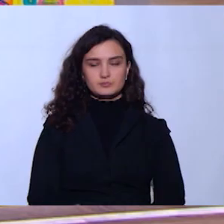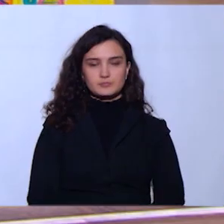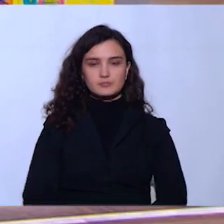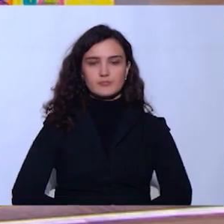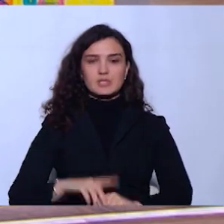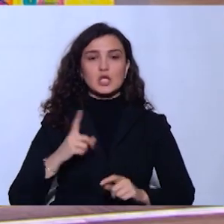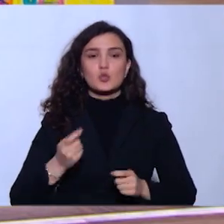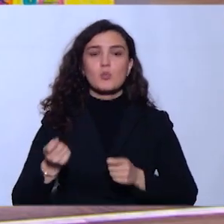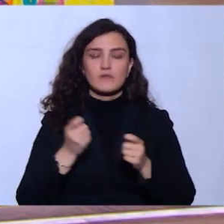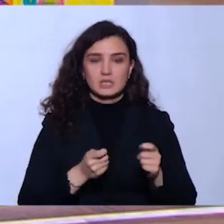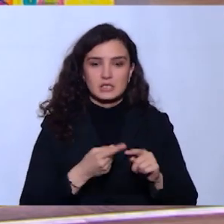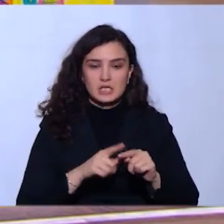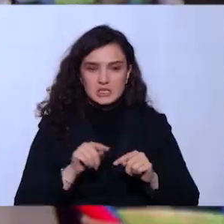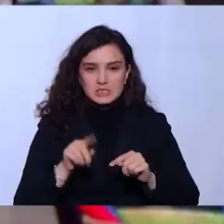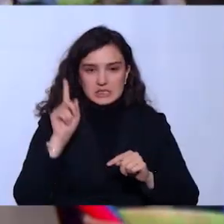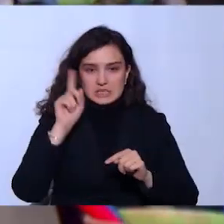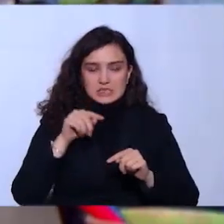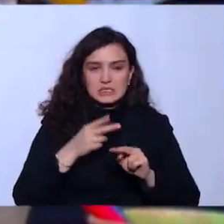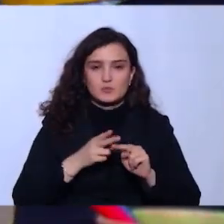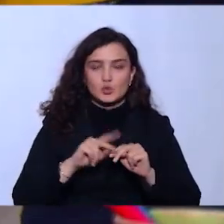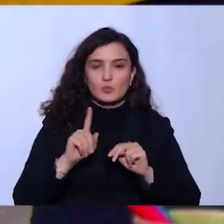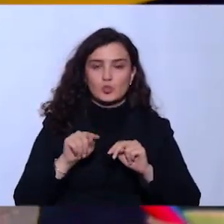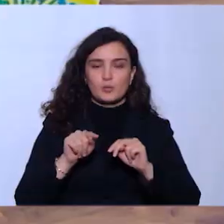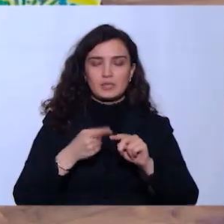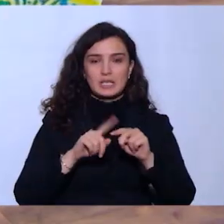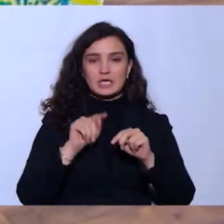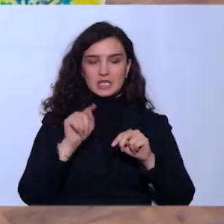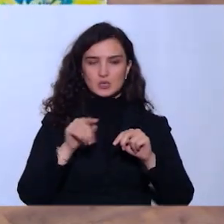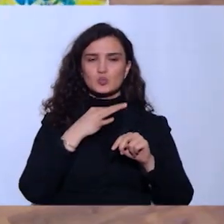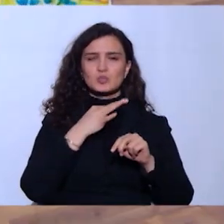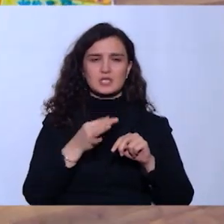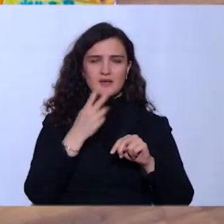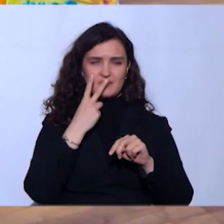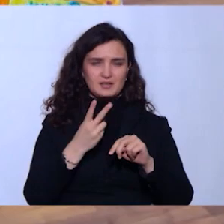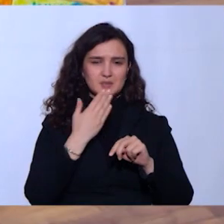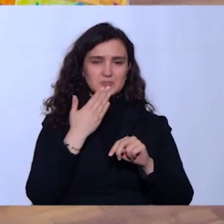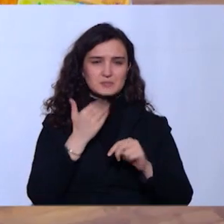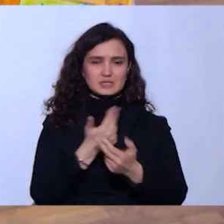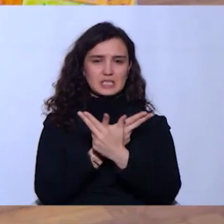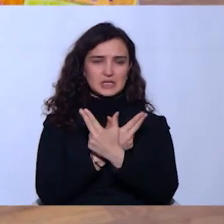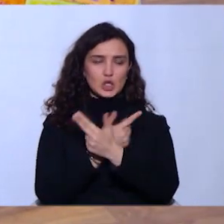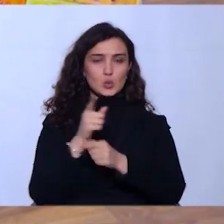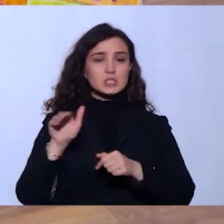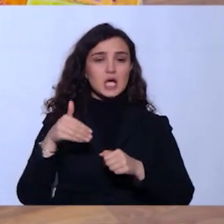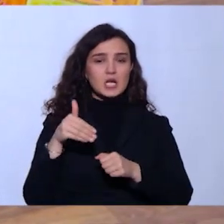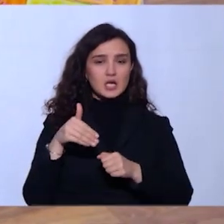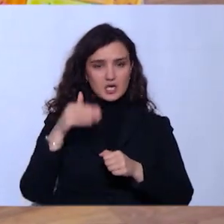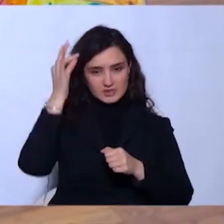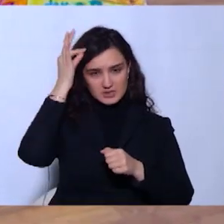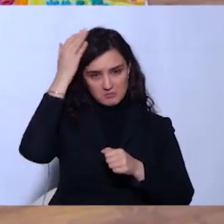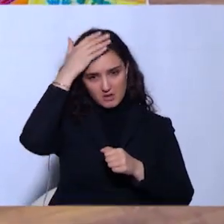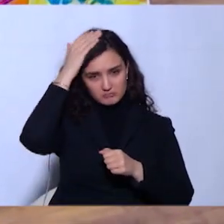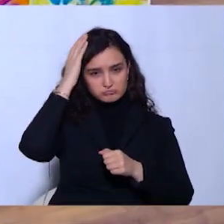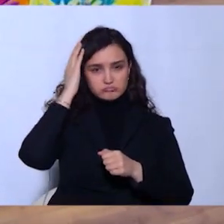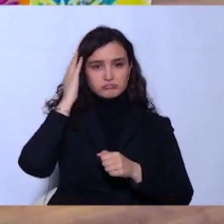რატომ მოვიტანე ხო ესეთი ციტენაჰად? ეს უსაყვარლესი ანგელოზი, რომელსაც არ აქვს თავზე თმა. მე